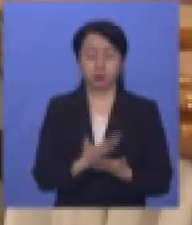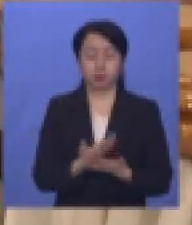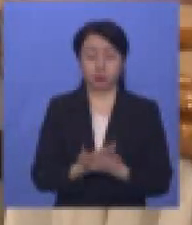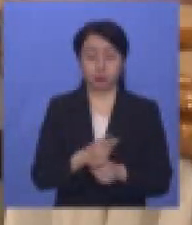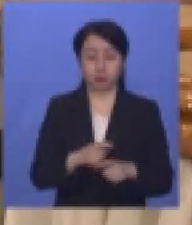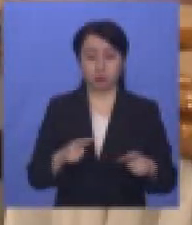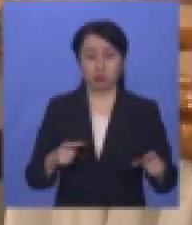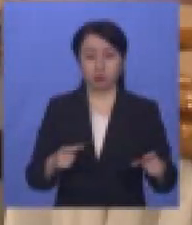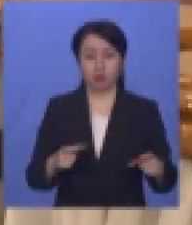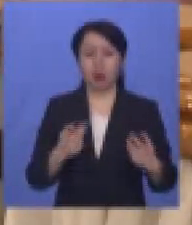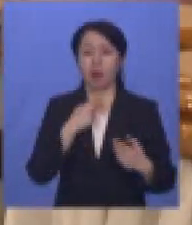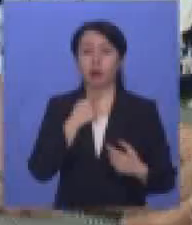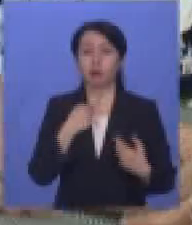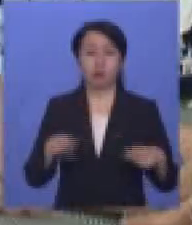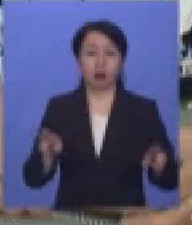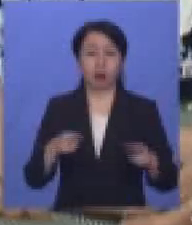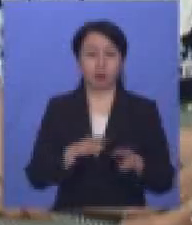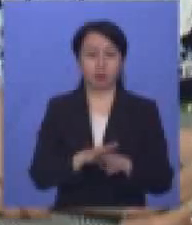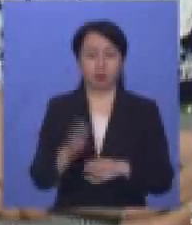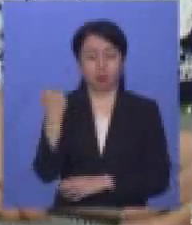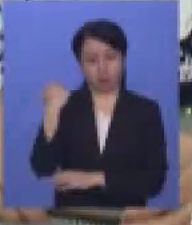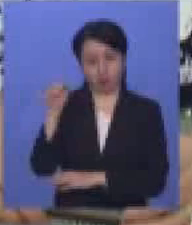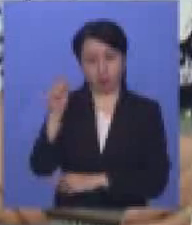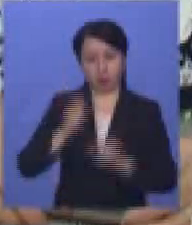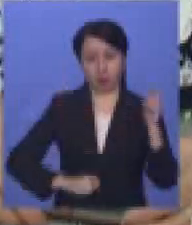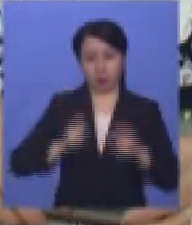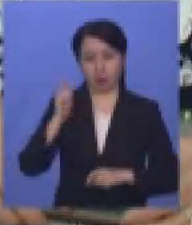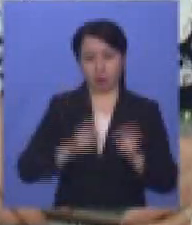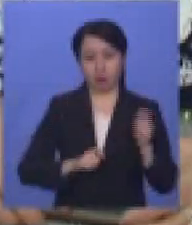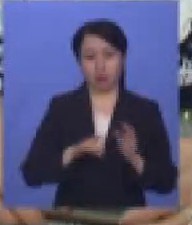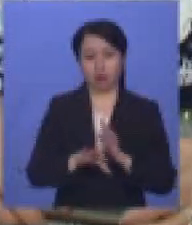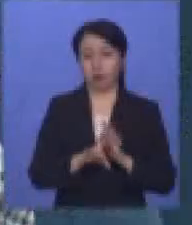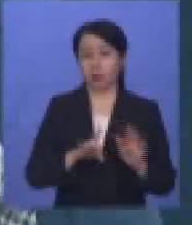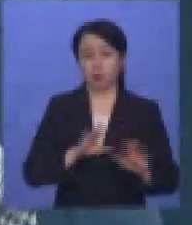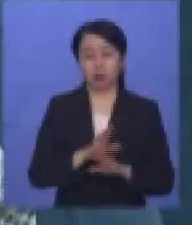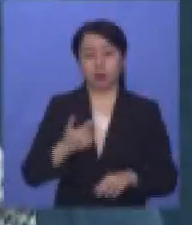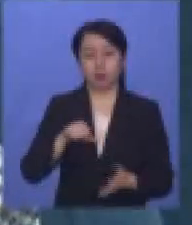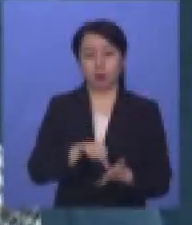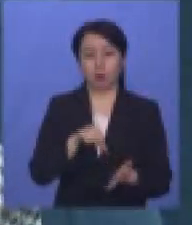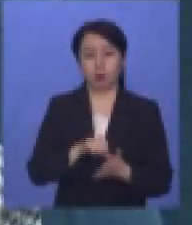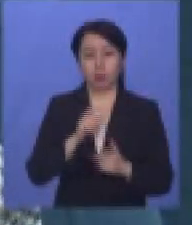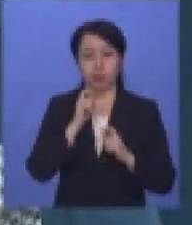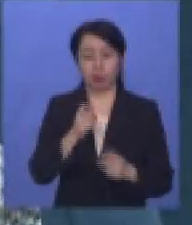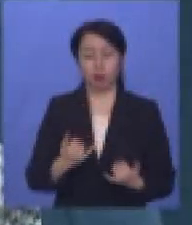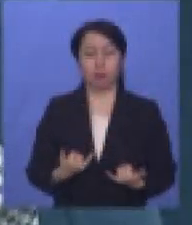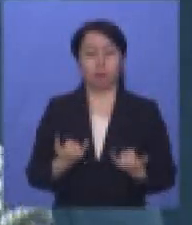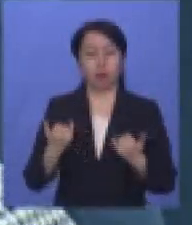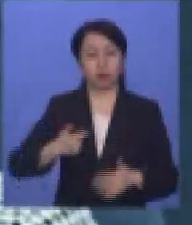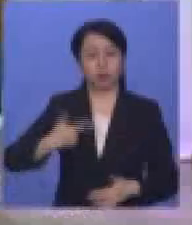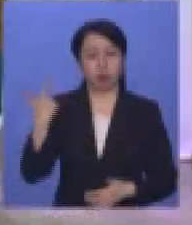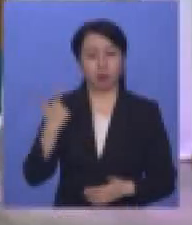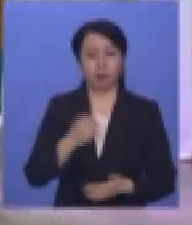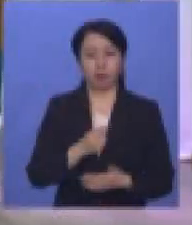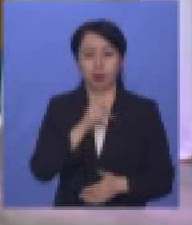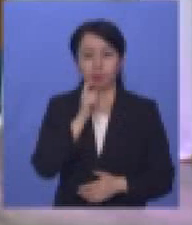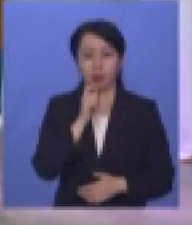люди именно вокального исполнения. Победителей на фестивале не выделяют. Всех участников наградили почетными грамотами и